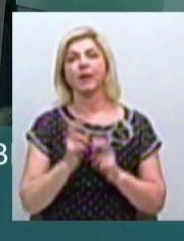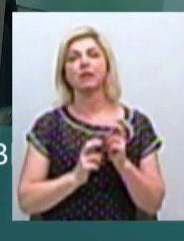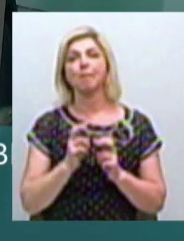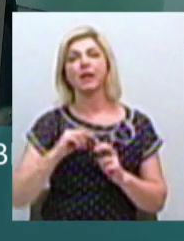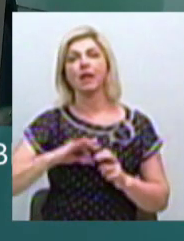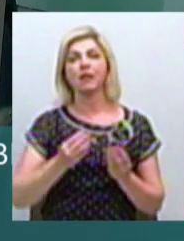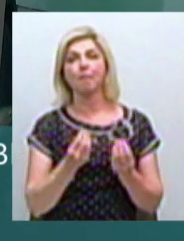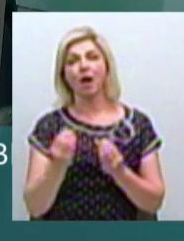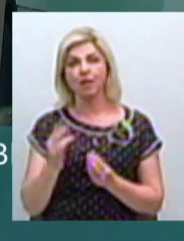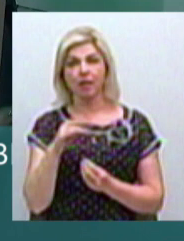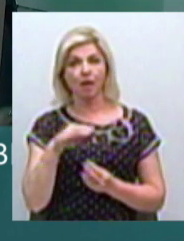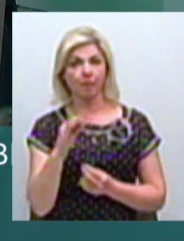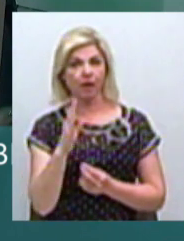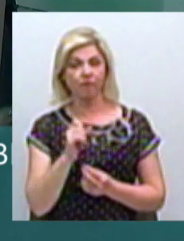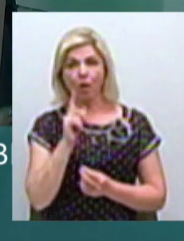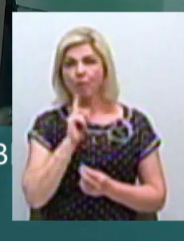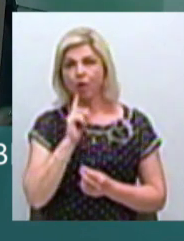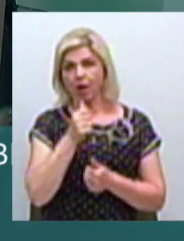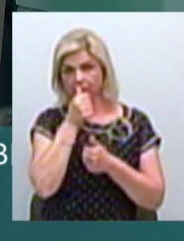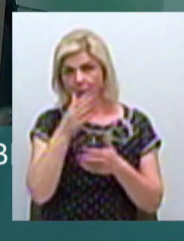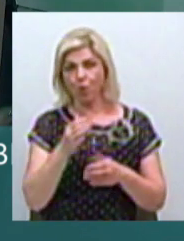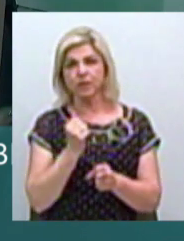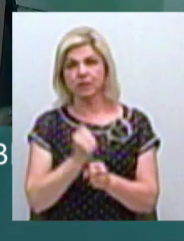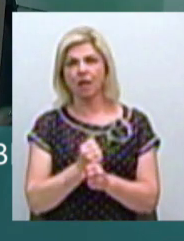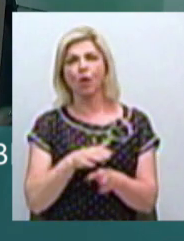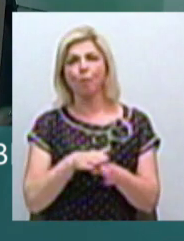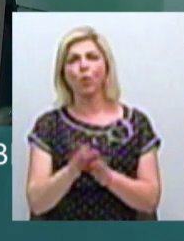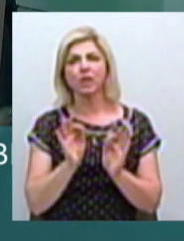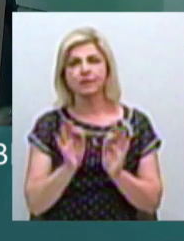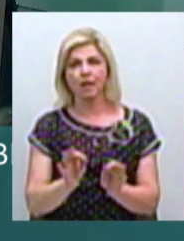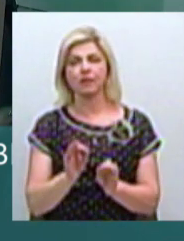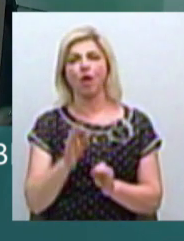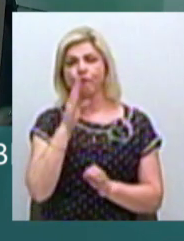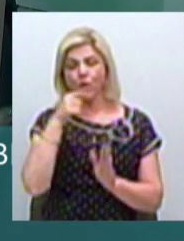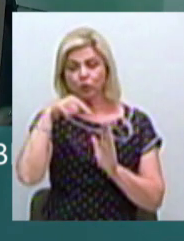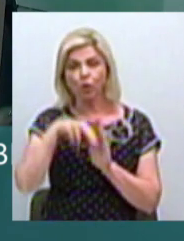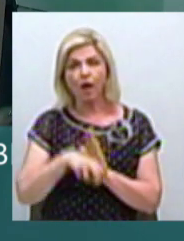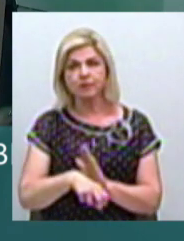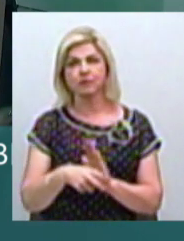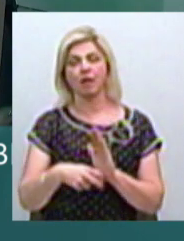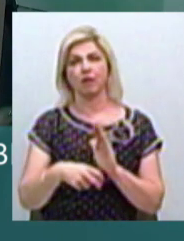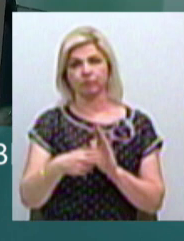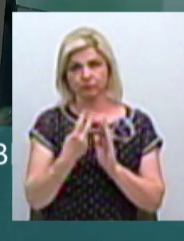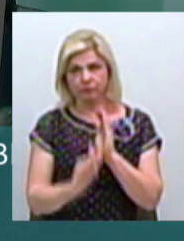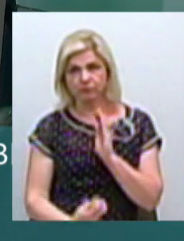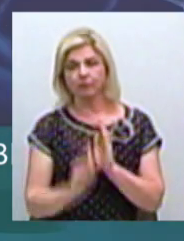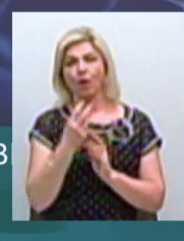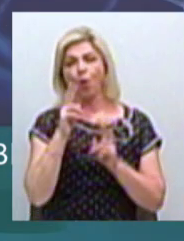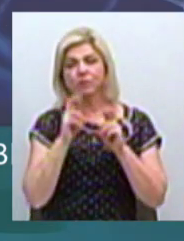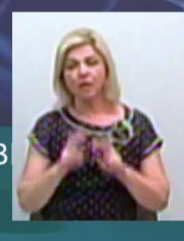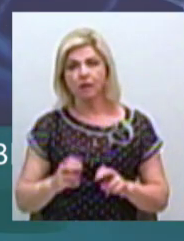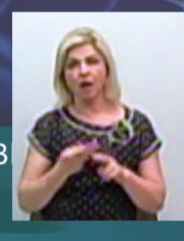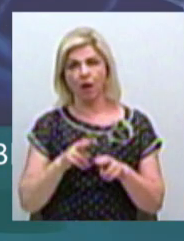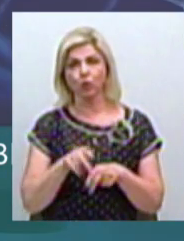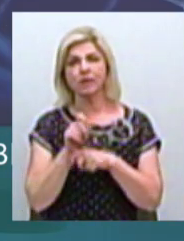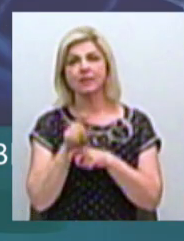предприниматели «Намыва» пока не в состоянии провести полноценное это водолазное обследование по тем объемам, на которые ставится